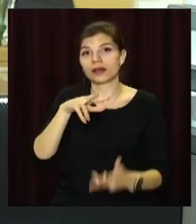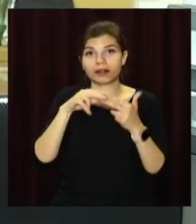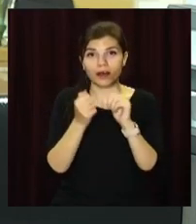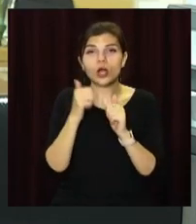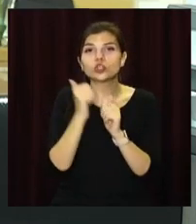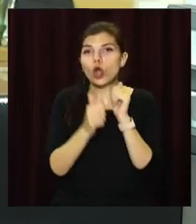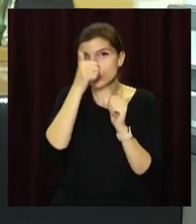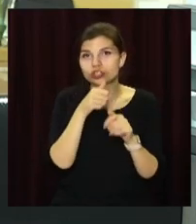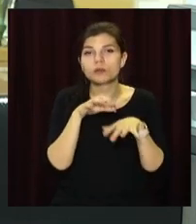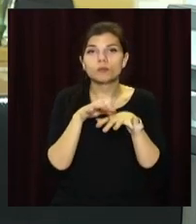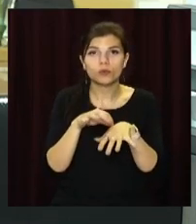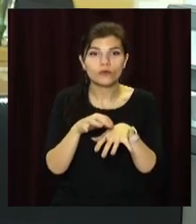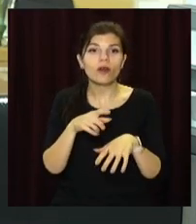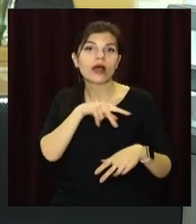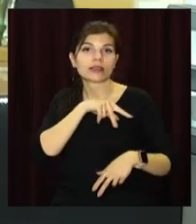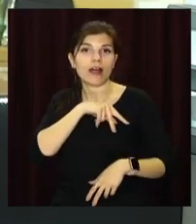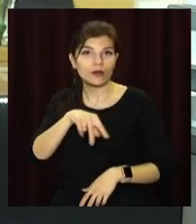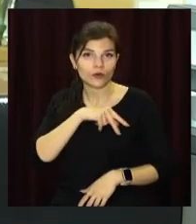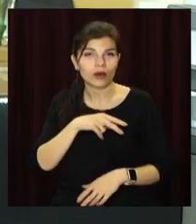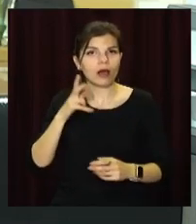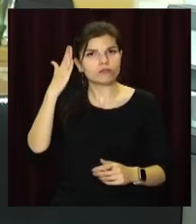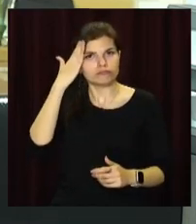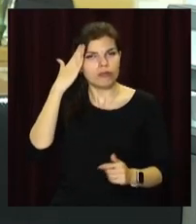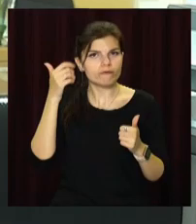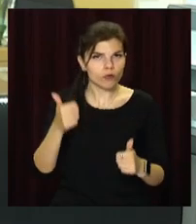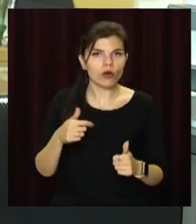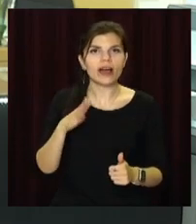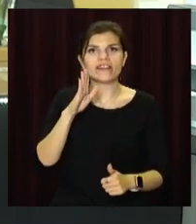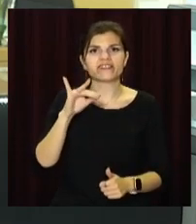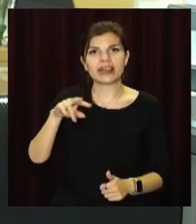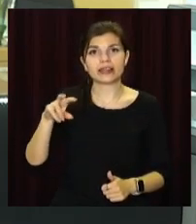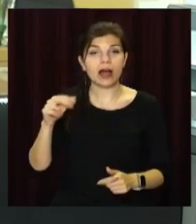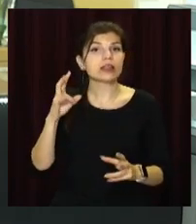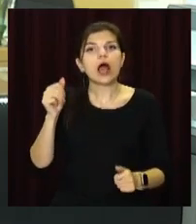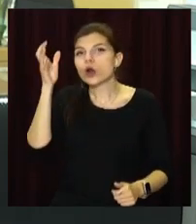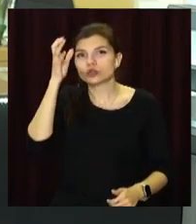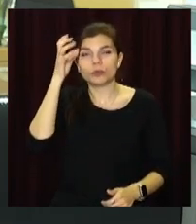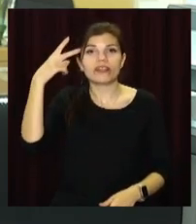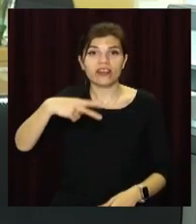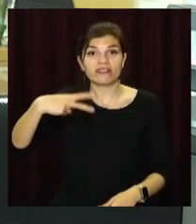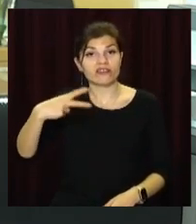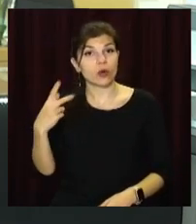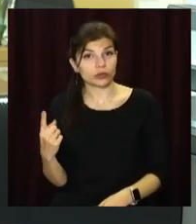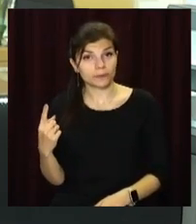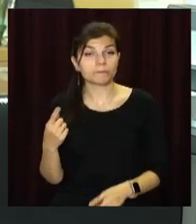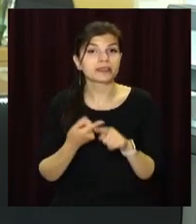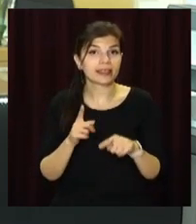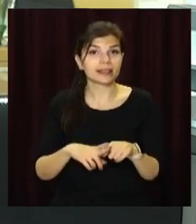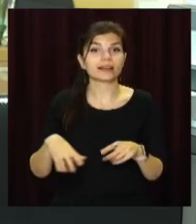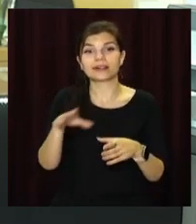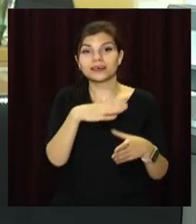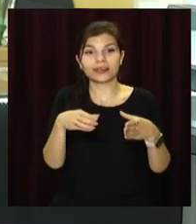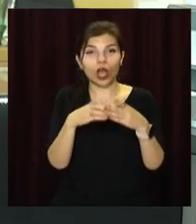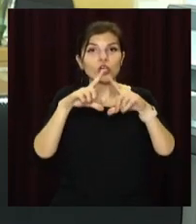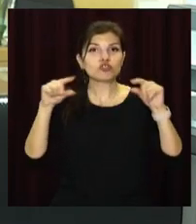нагородження переможців інтелектуальних змагань «Віва найрозумніше 2021». Це тріумфатори шкільних олімпіад та